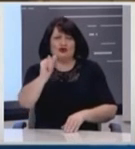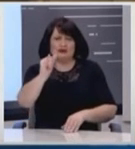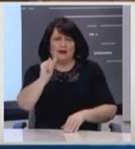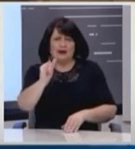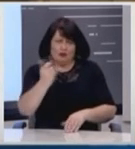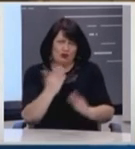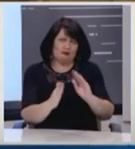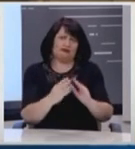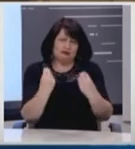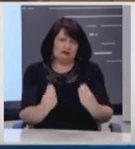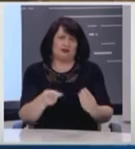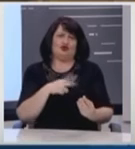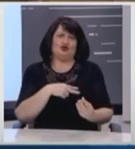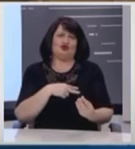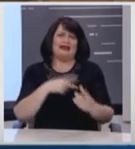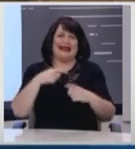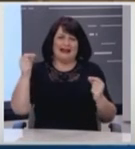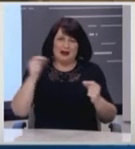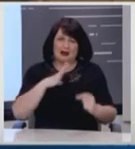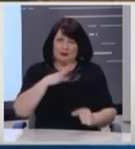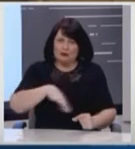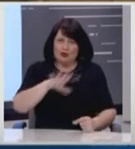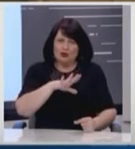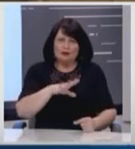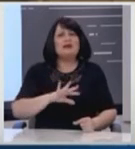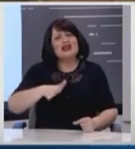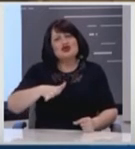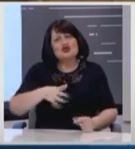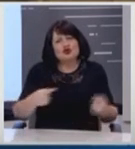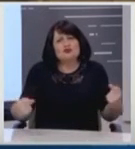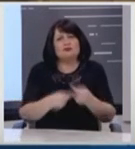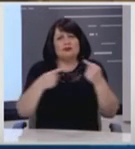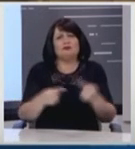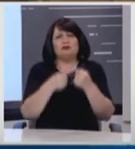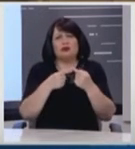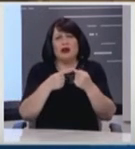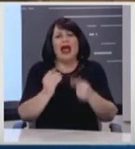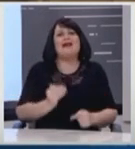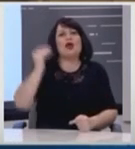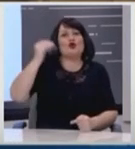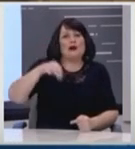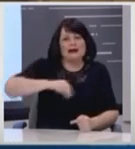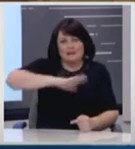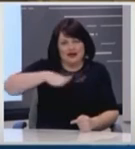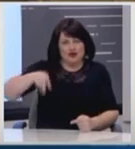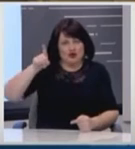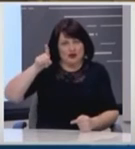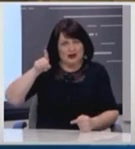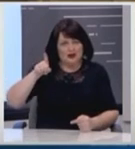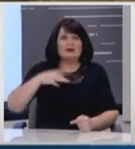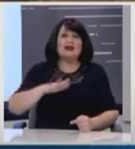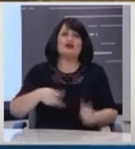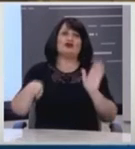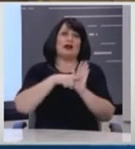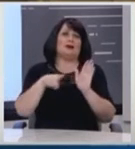Κύπρου, στην πράξη μπορεί να συνδεθεί με νέα όξυνση των αντιθέσεων στην Ανατολική Μεσόγειο, με πολύ αρνητικές